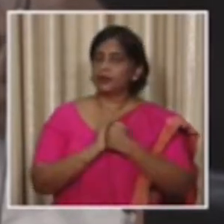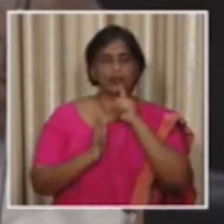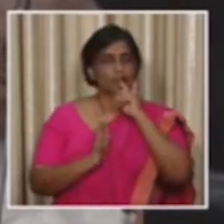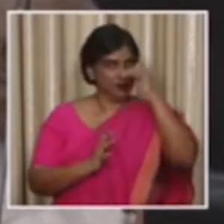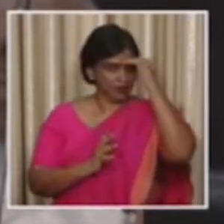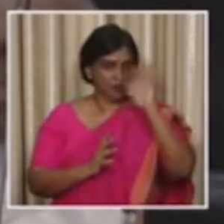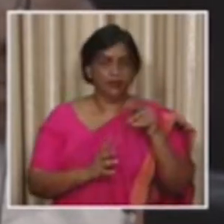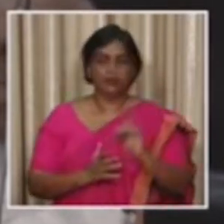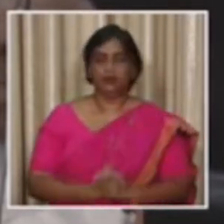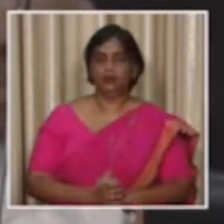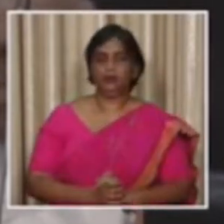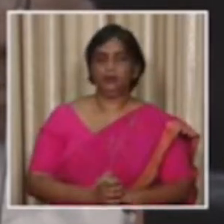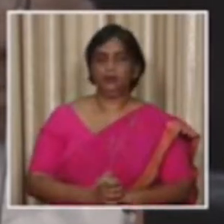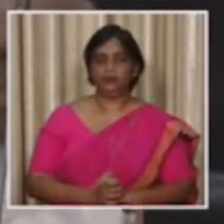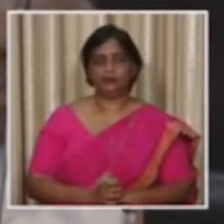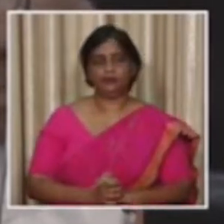කථානායකතුමනි,